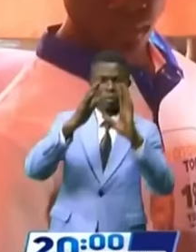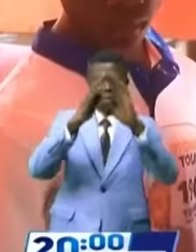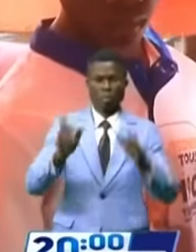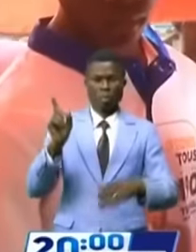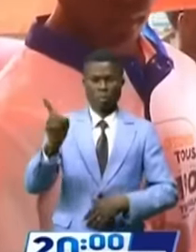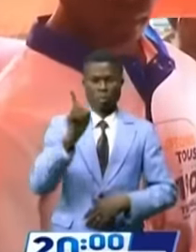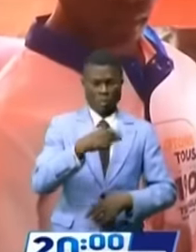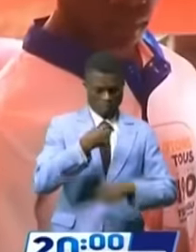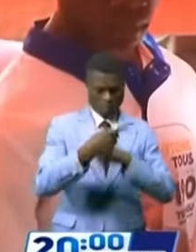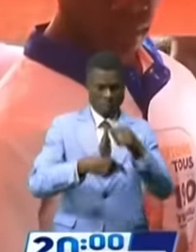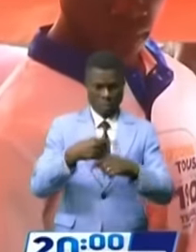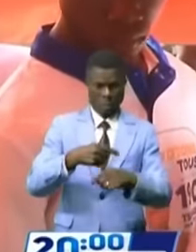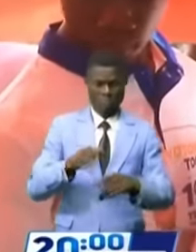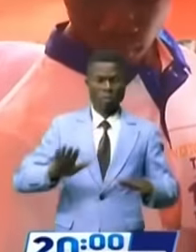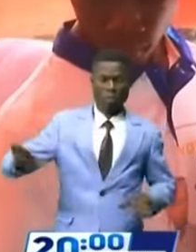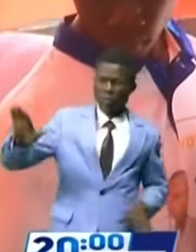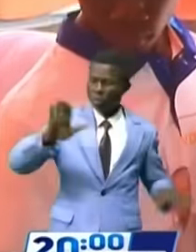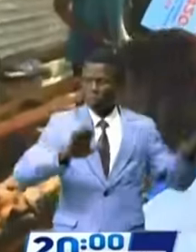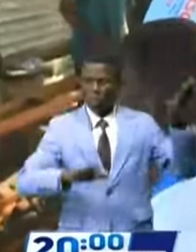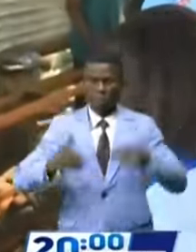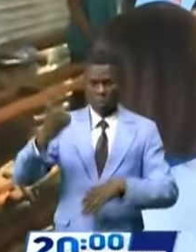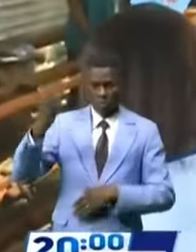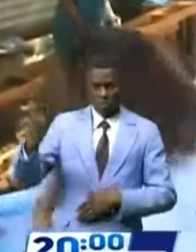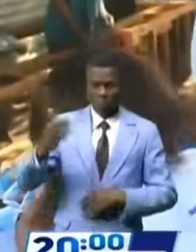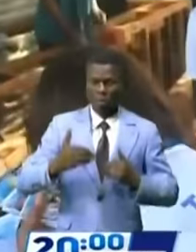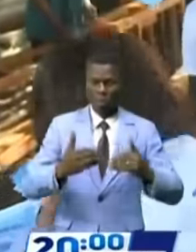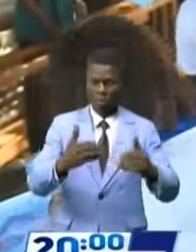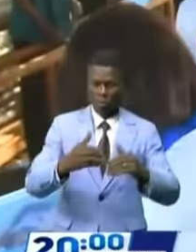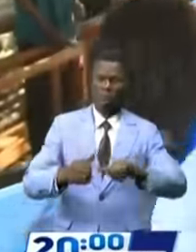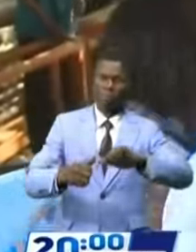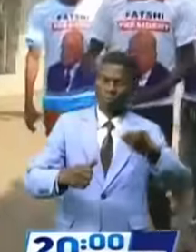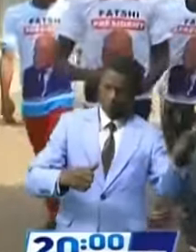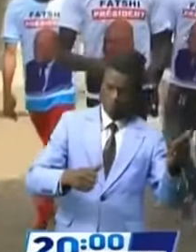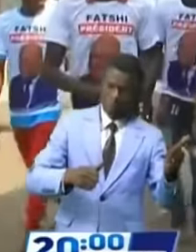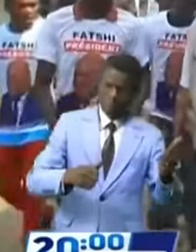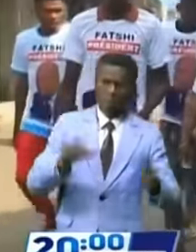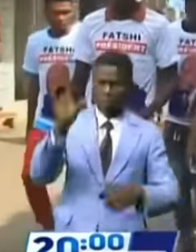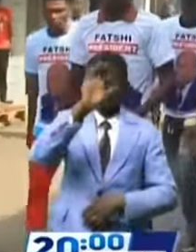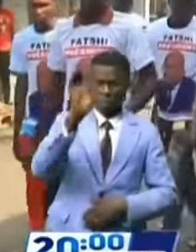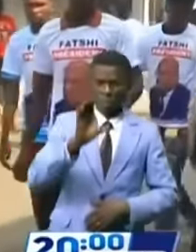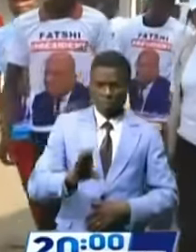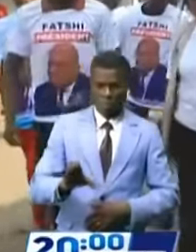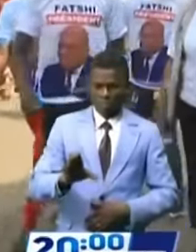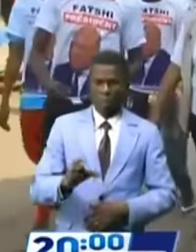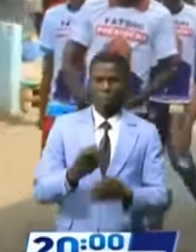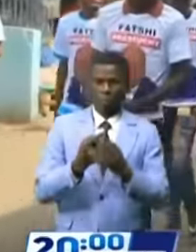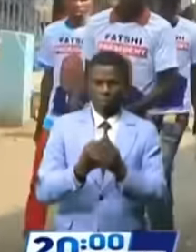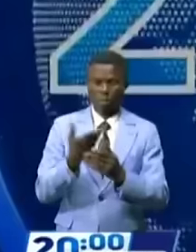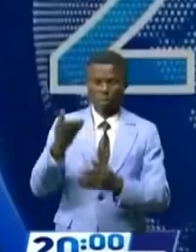qui débute en Tselé concerne toutes les 5 communes du district de la Tchango.